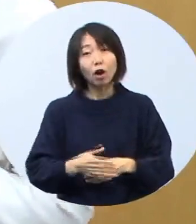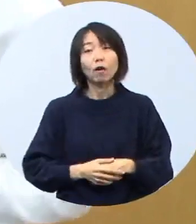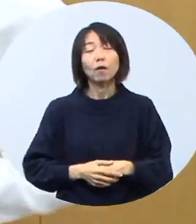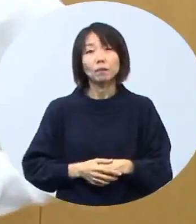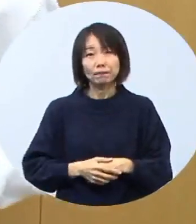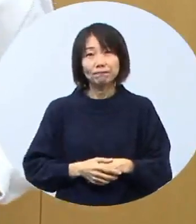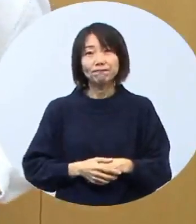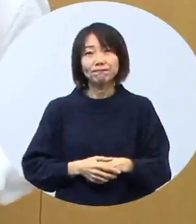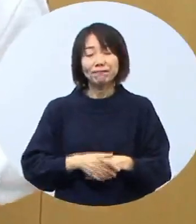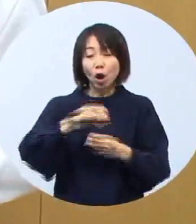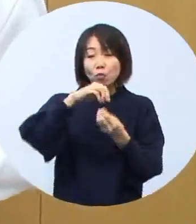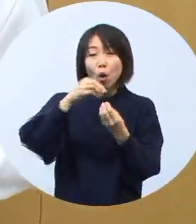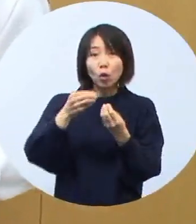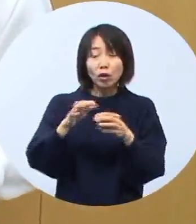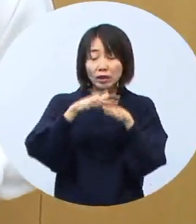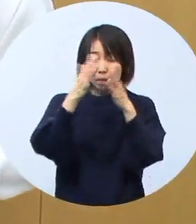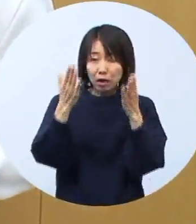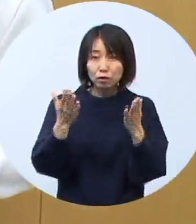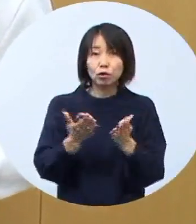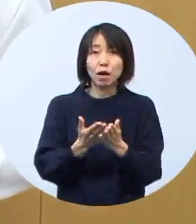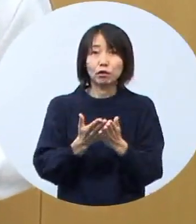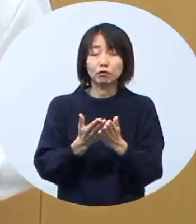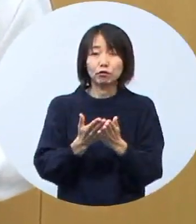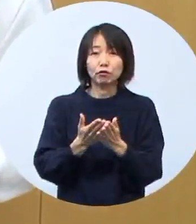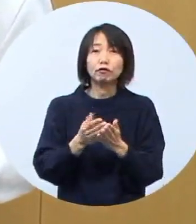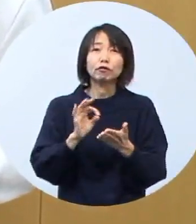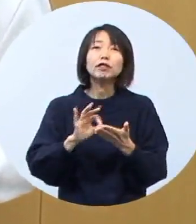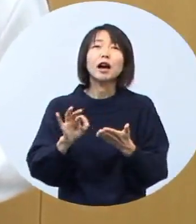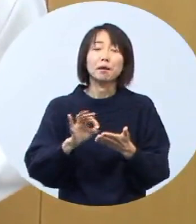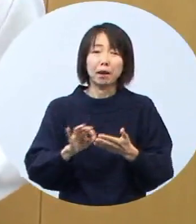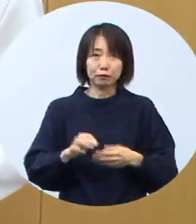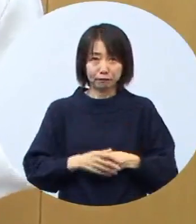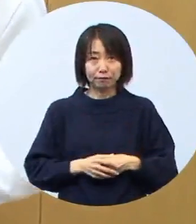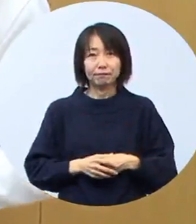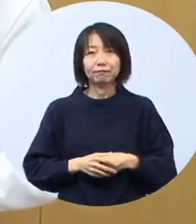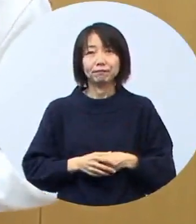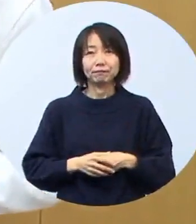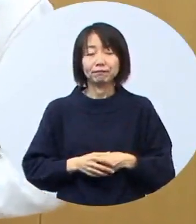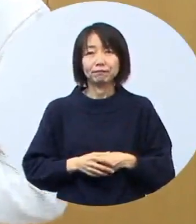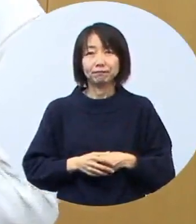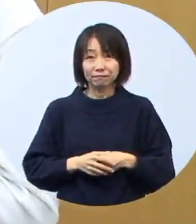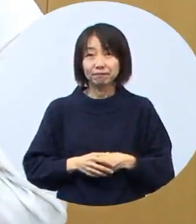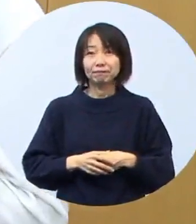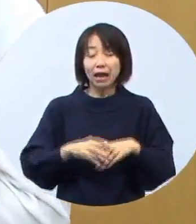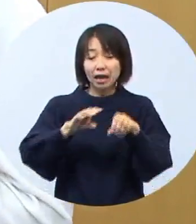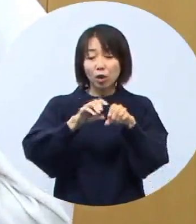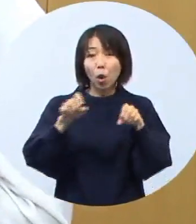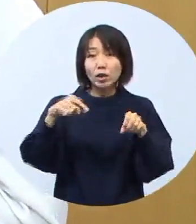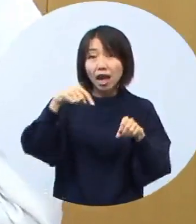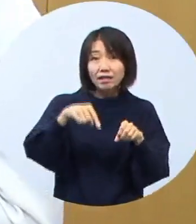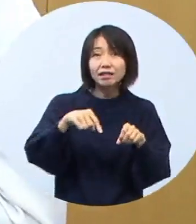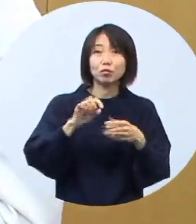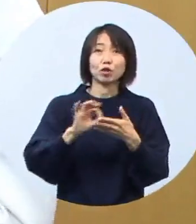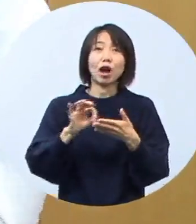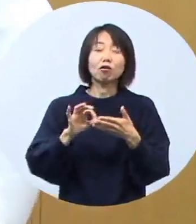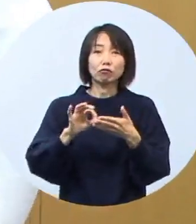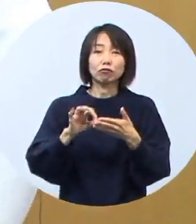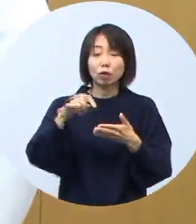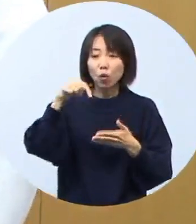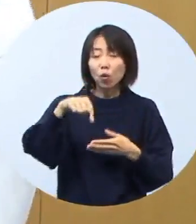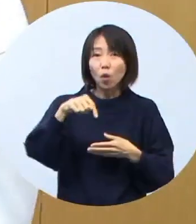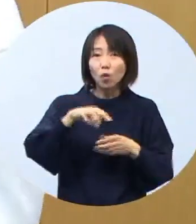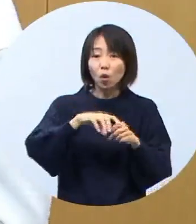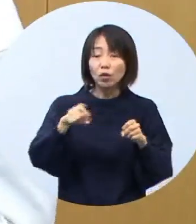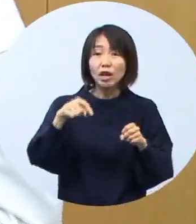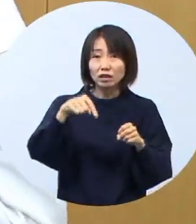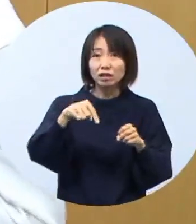い、このブロッコリーを丸々1個生地に使っていきます。 はい、そして粗挽きソーセージも入るということなんですが、こちら